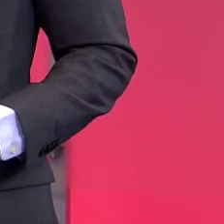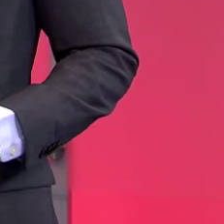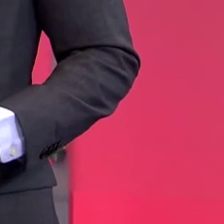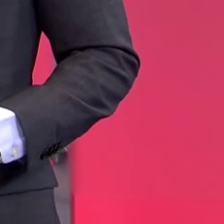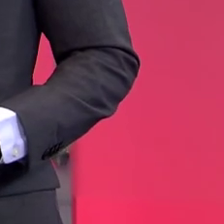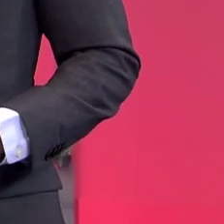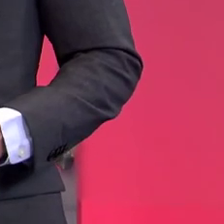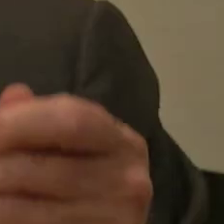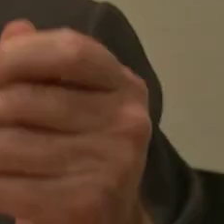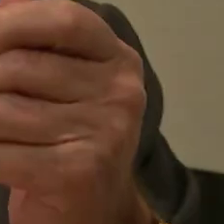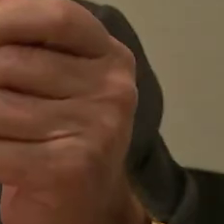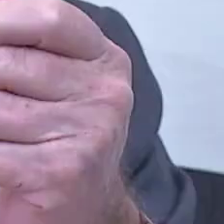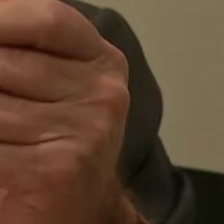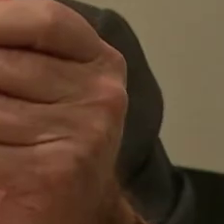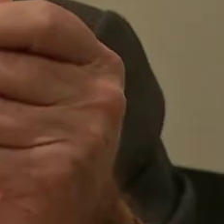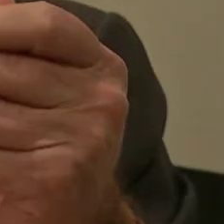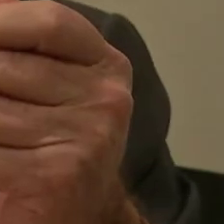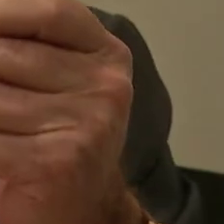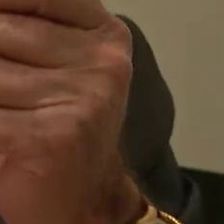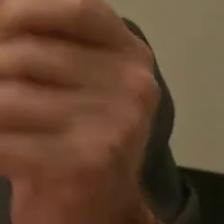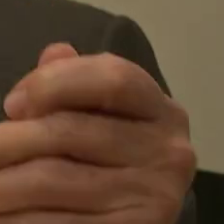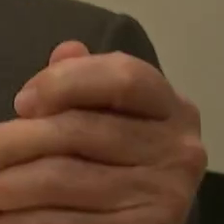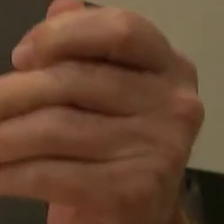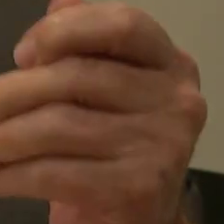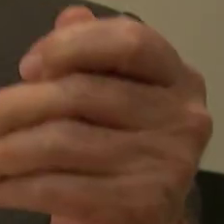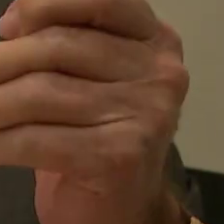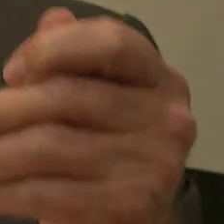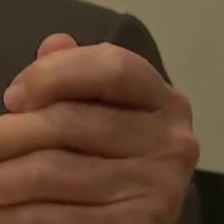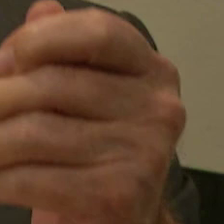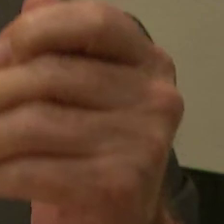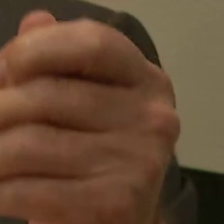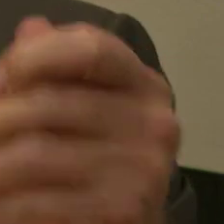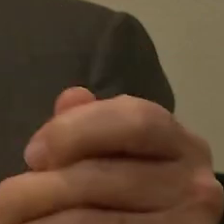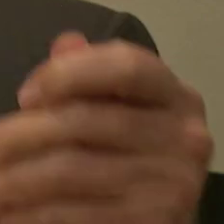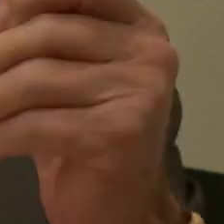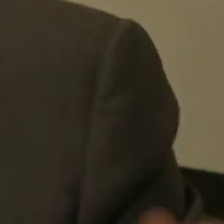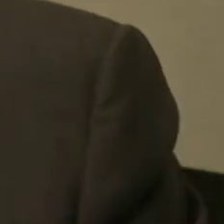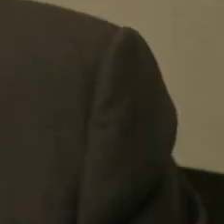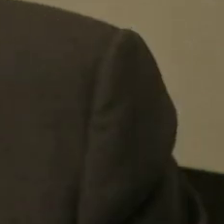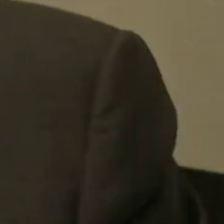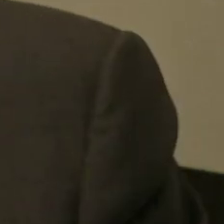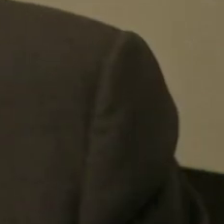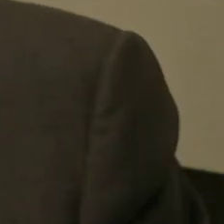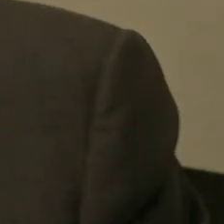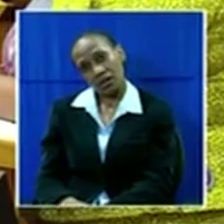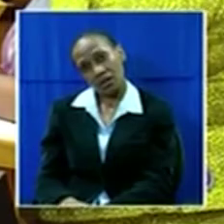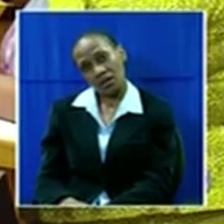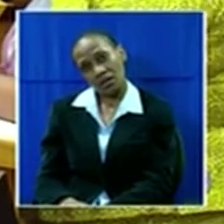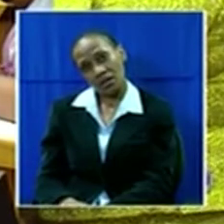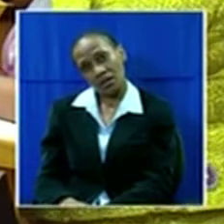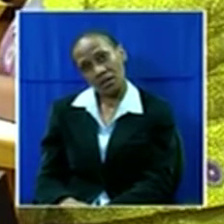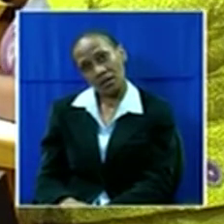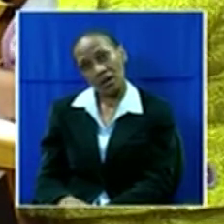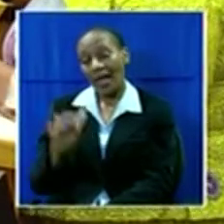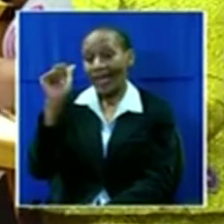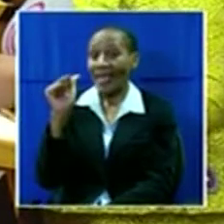berig. Oud-president F.W. de Klerk se uitlating dat apartheid nie noodwendig 'n misdaad teen die mensdom was nie, is